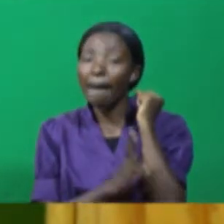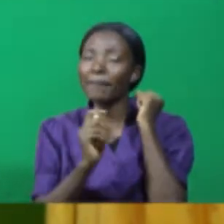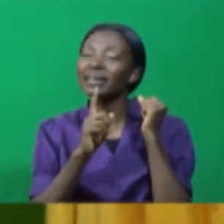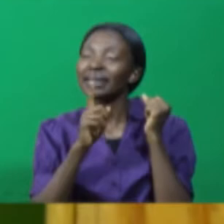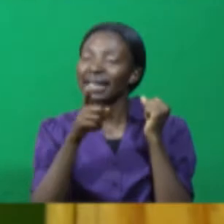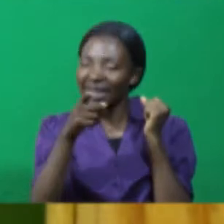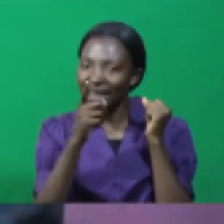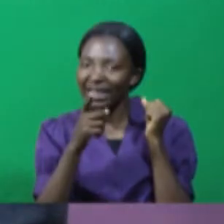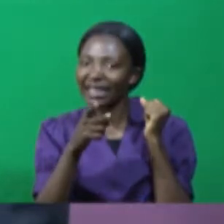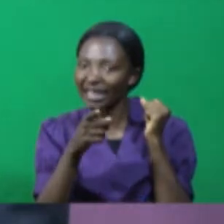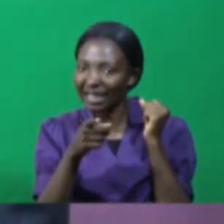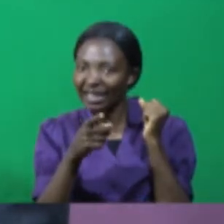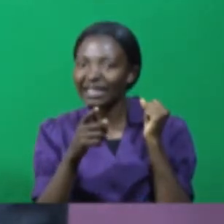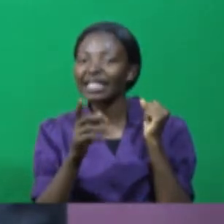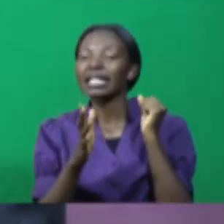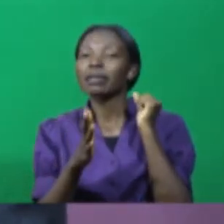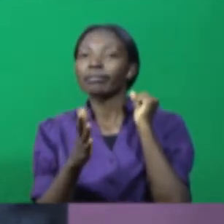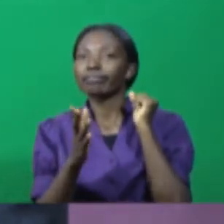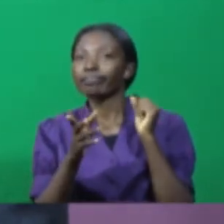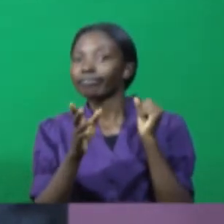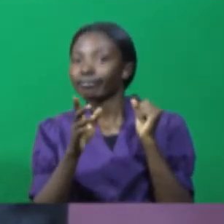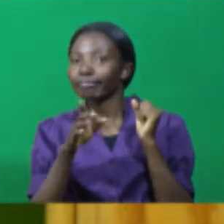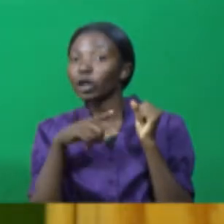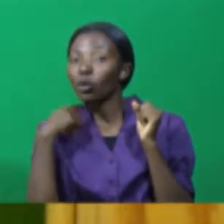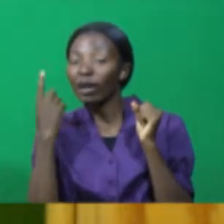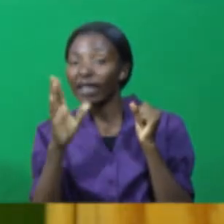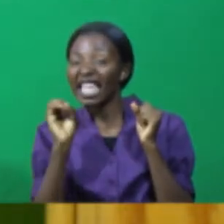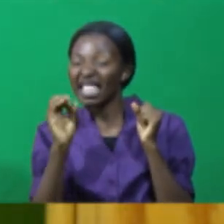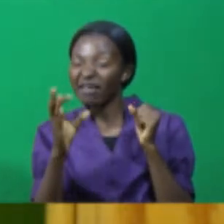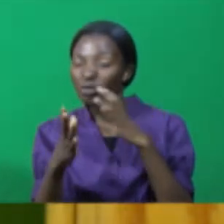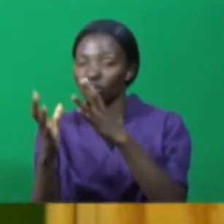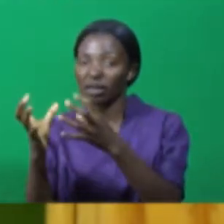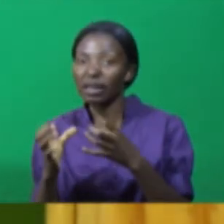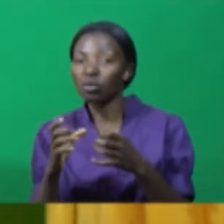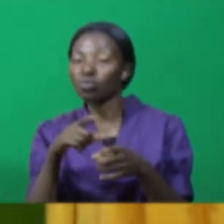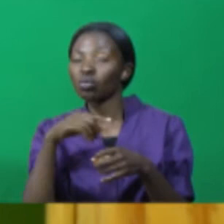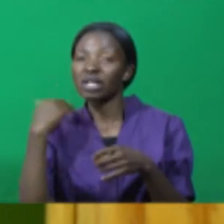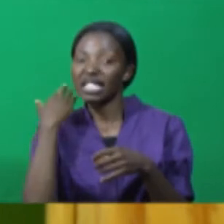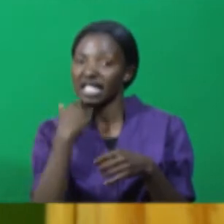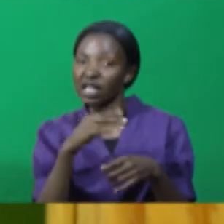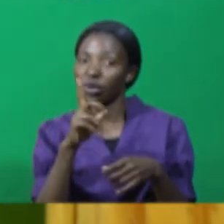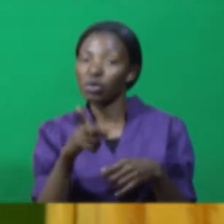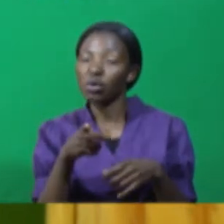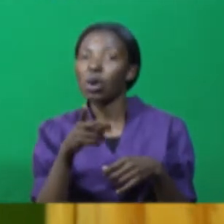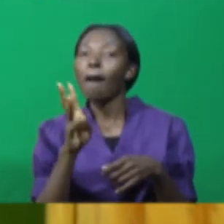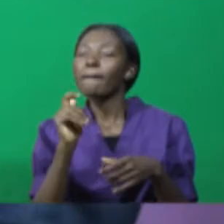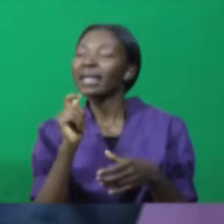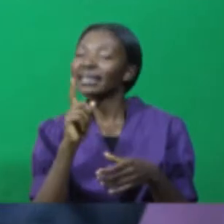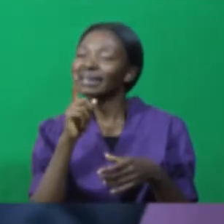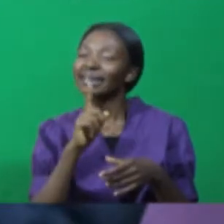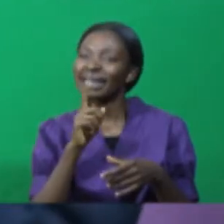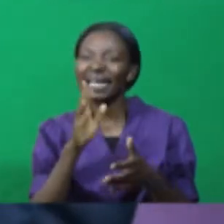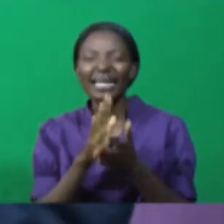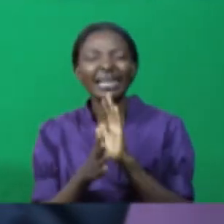wake. Kuchika chete. Kuchika chete. Musiye. Ndokuuraya ukangomutora. Mauda undiurai. But handina kumboita nemwoyo wakaipa.